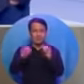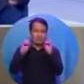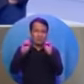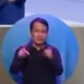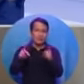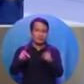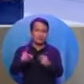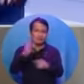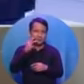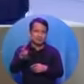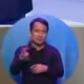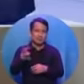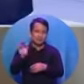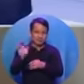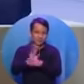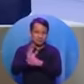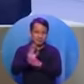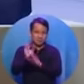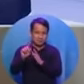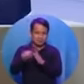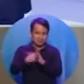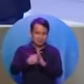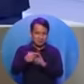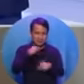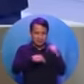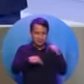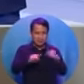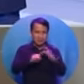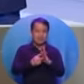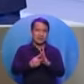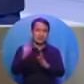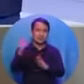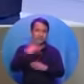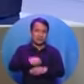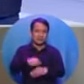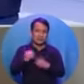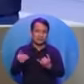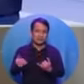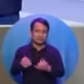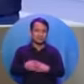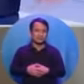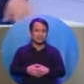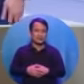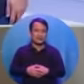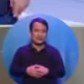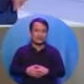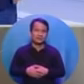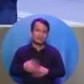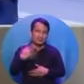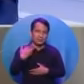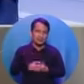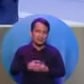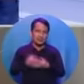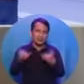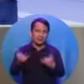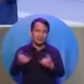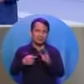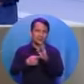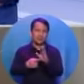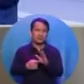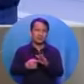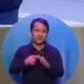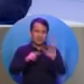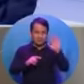lang. Kasi napanood ko naman yung beginning na performance ninyo. Napakaganda. Talagang well-rehearsed. At dahil dyan, meron kayong